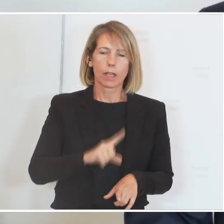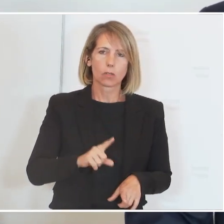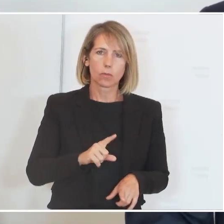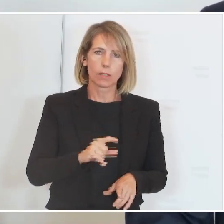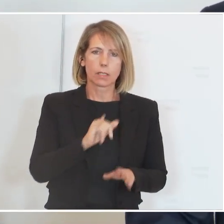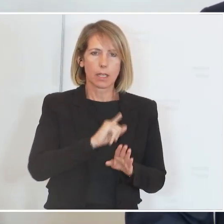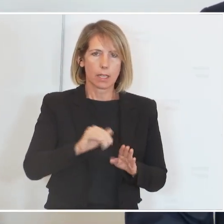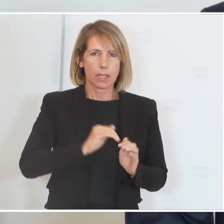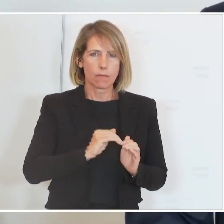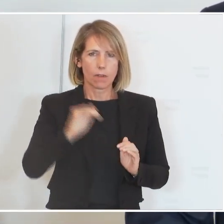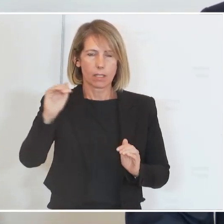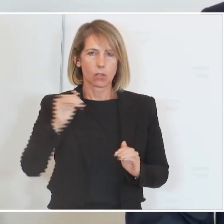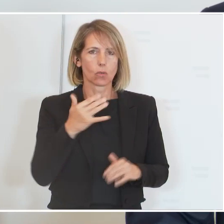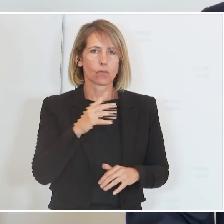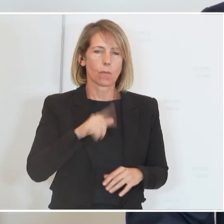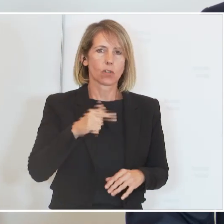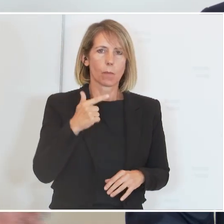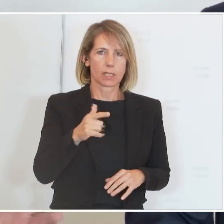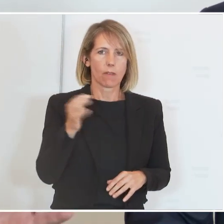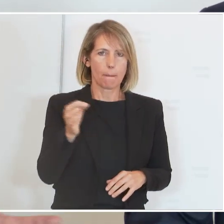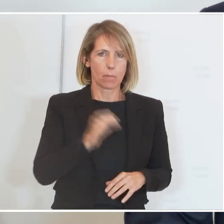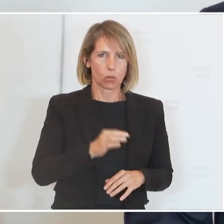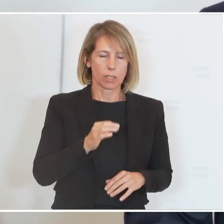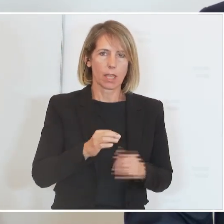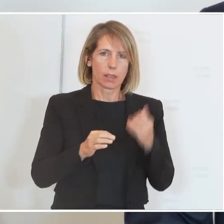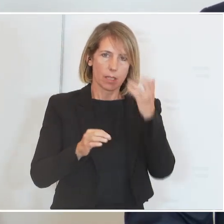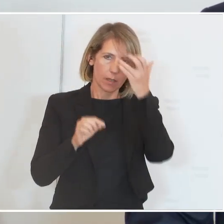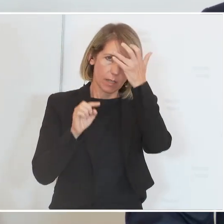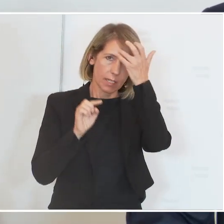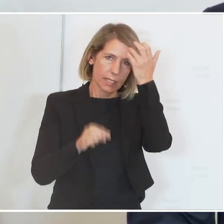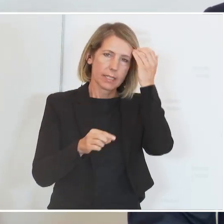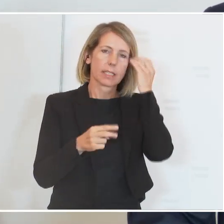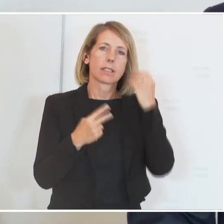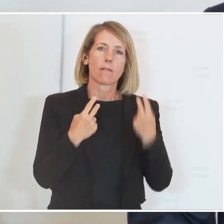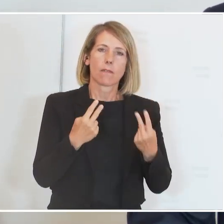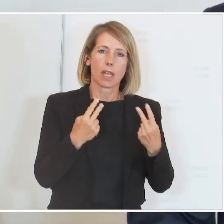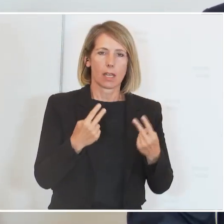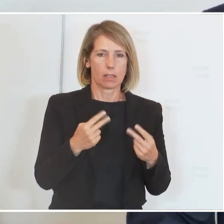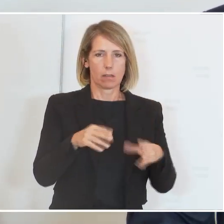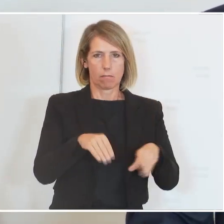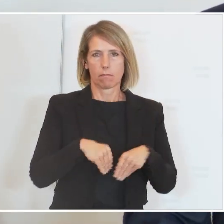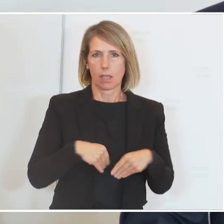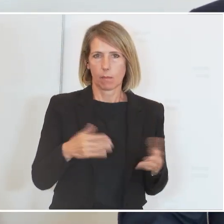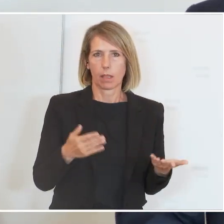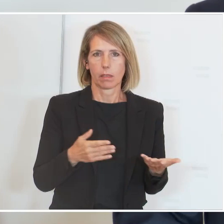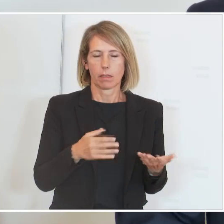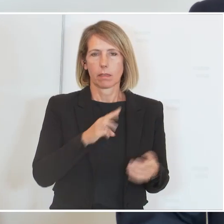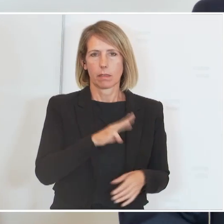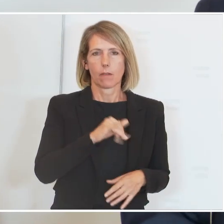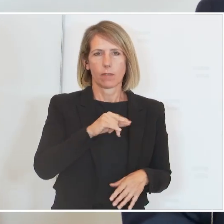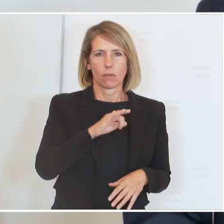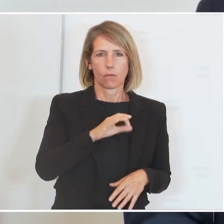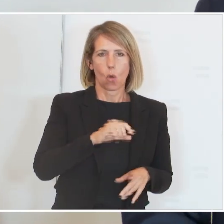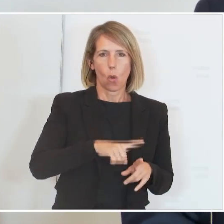Inflation von 5,2% aus. Diesen Wert nehmen wir dazu her oder hat das WIFO und IHS